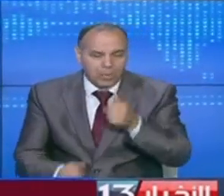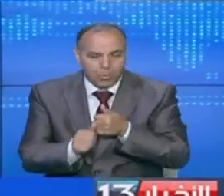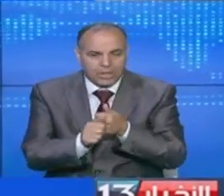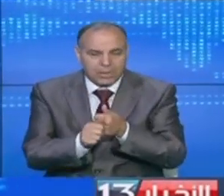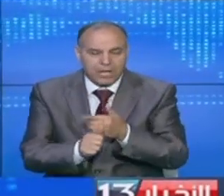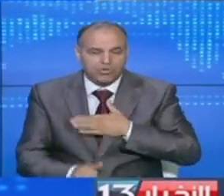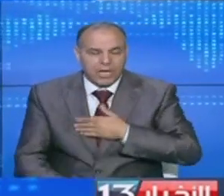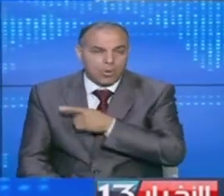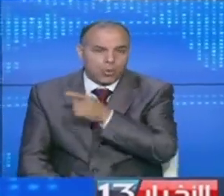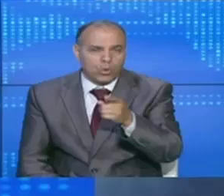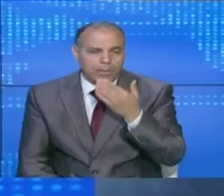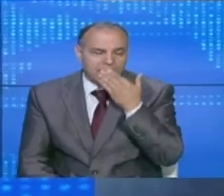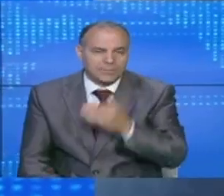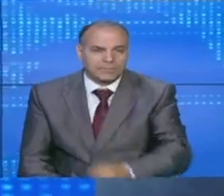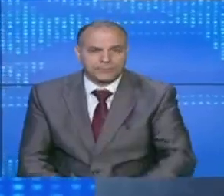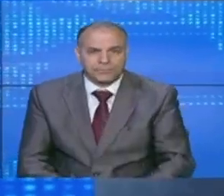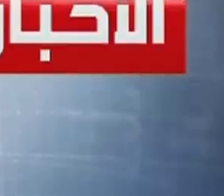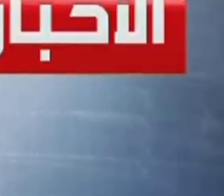وشاهد طيبه للجميع